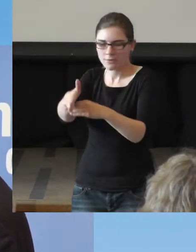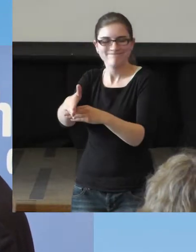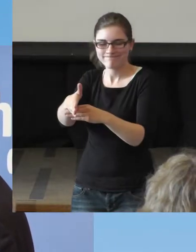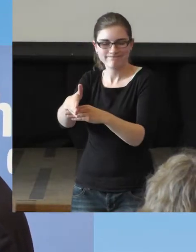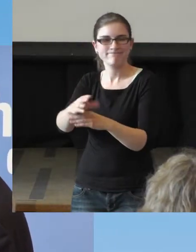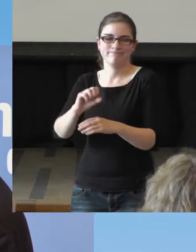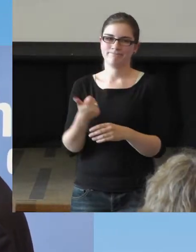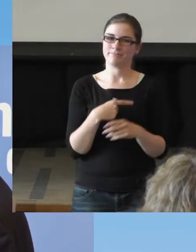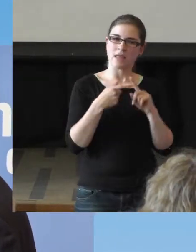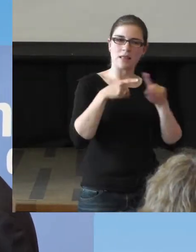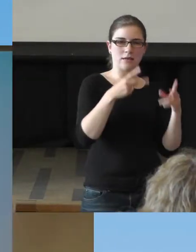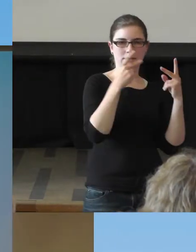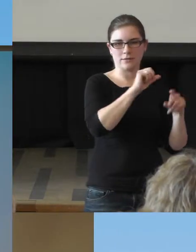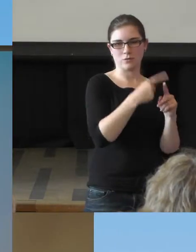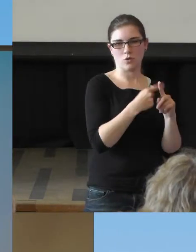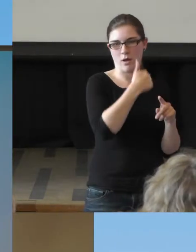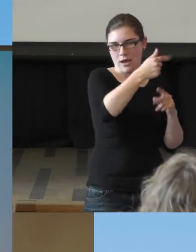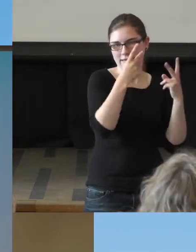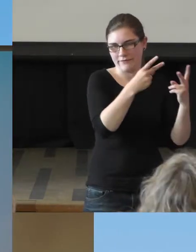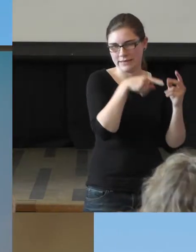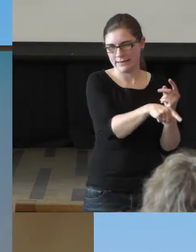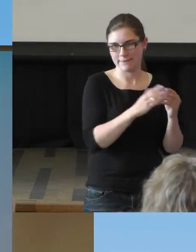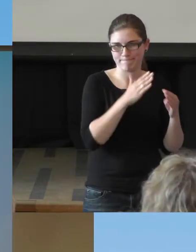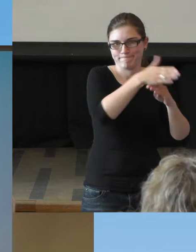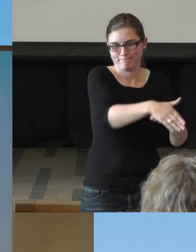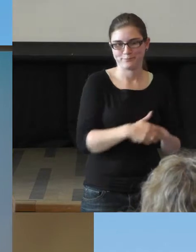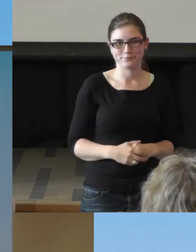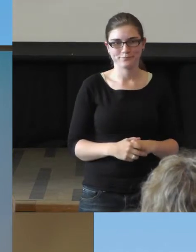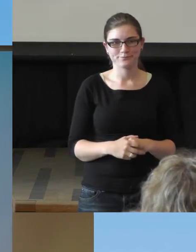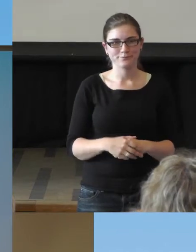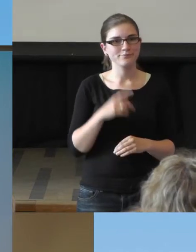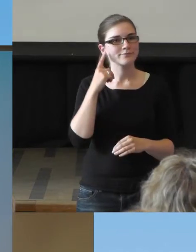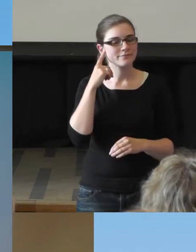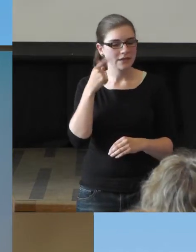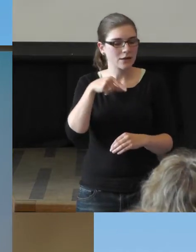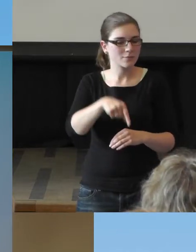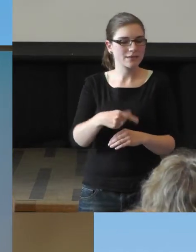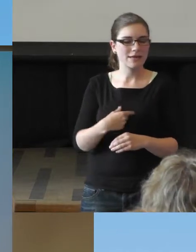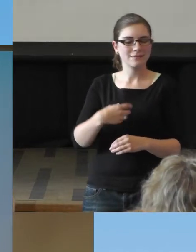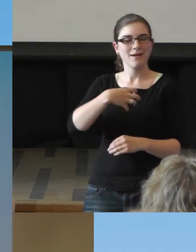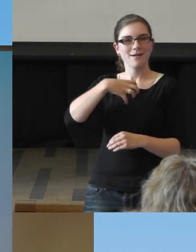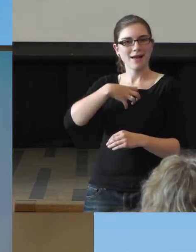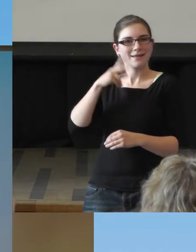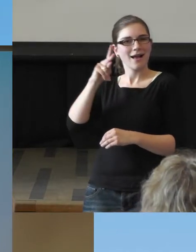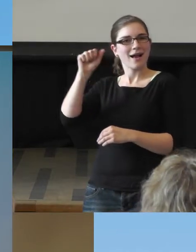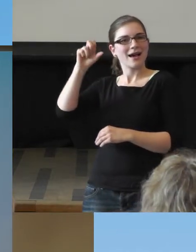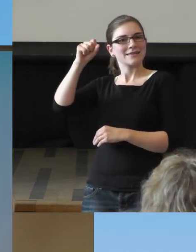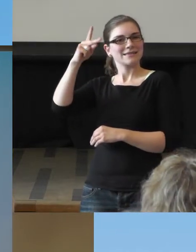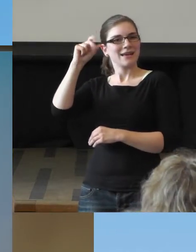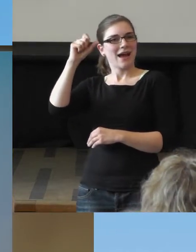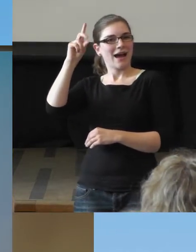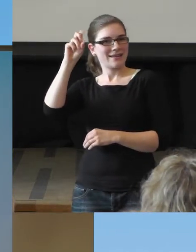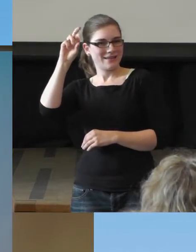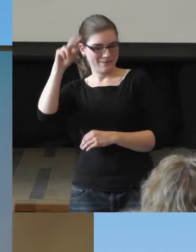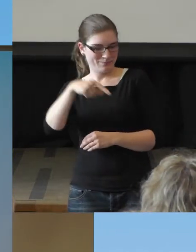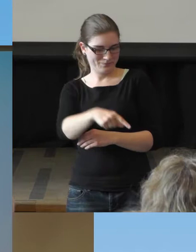Maßnahme ist. Ich glaube, das war es. Ich bedanke mich. Das ist übrigens die Kasseler Kaskaden und das ist das Kasseler Kaskadenquartet.